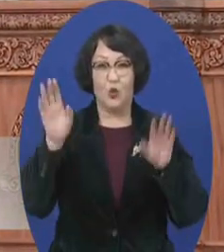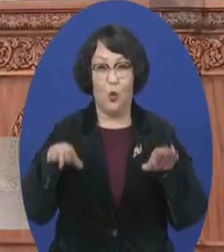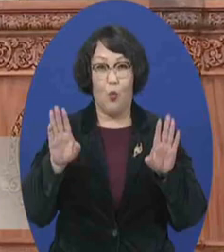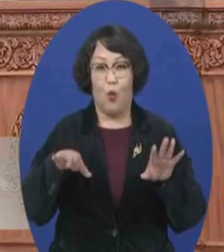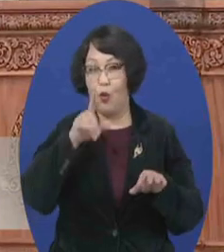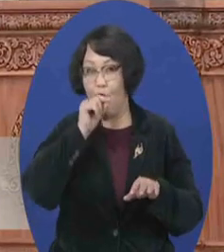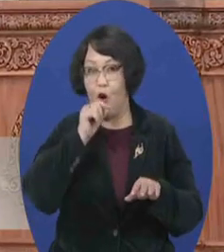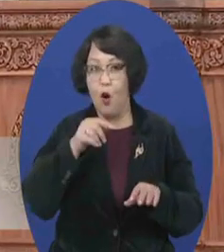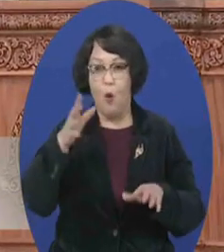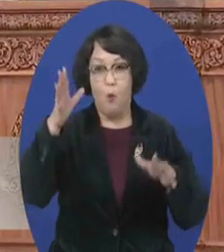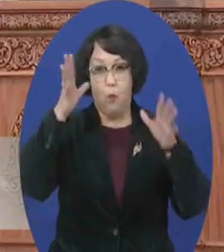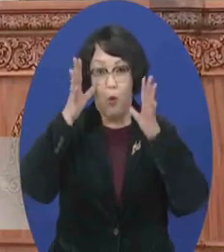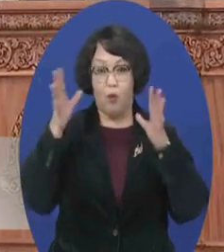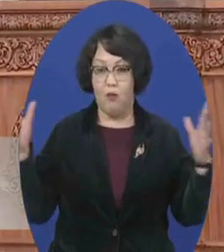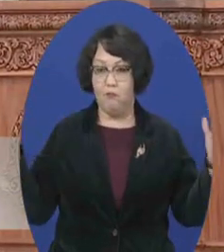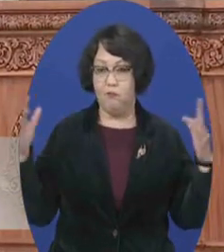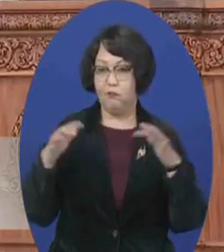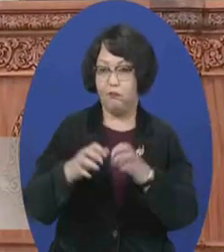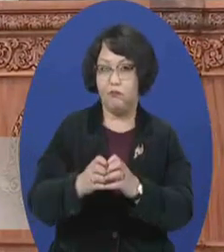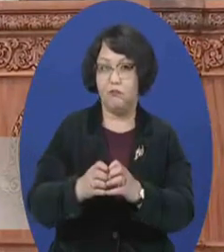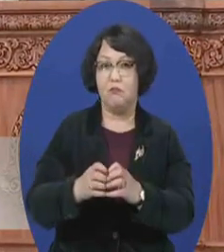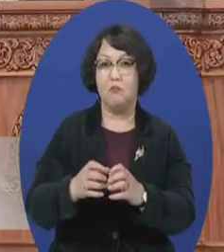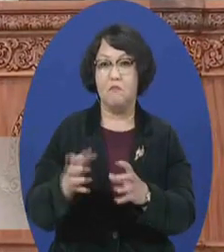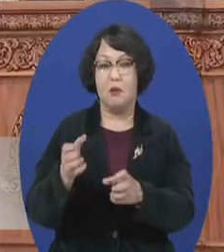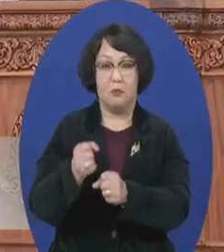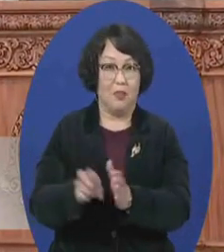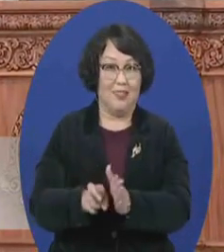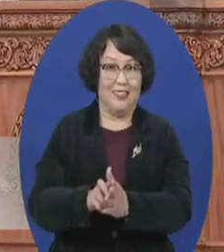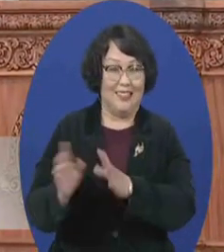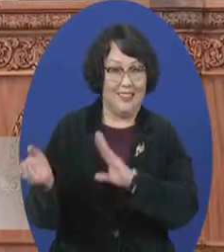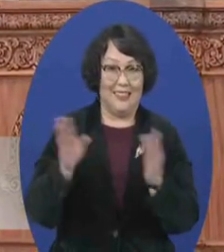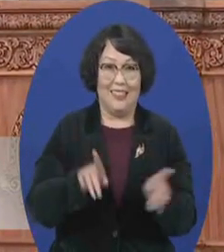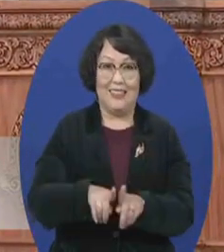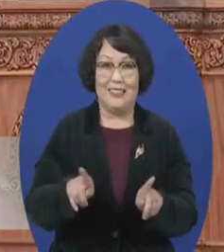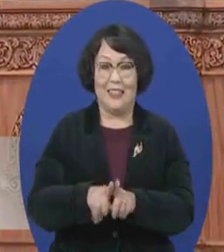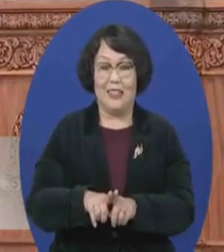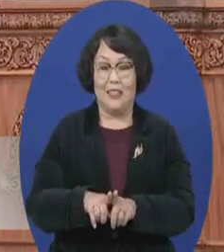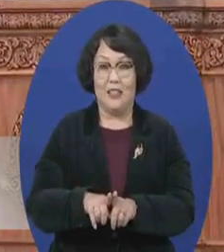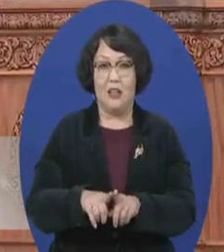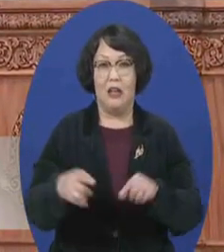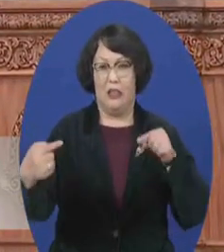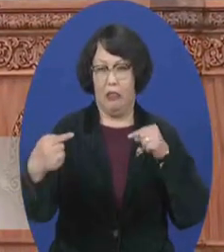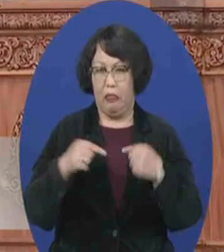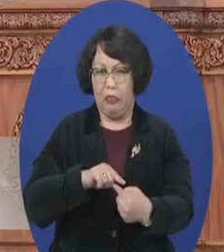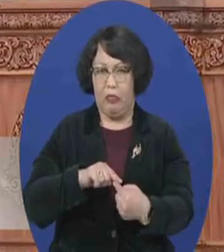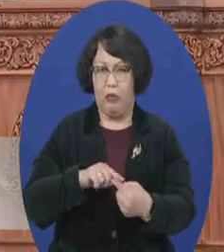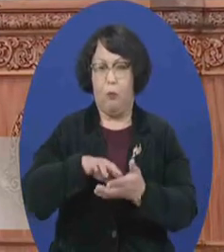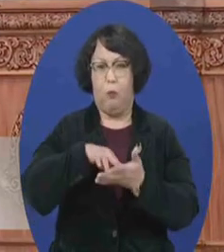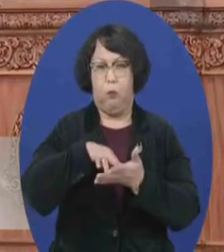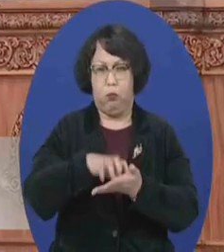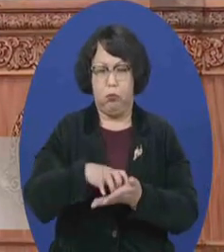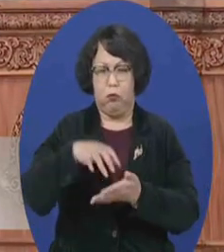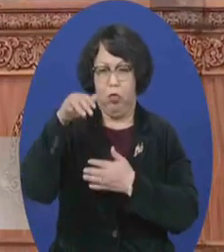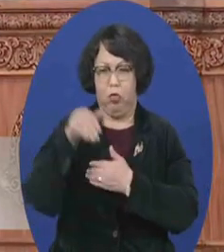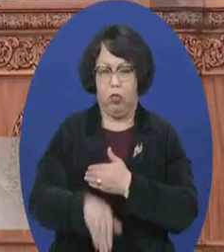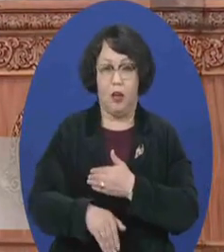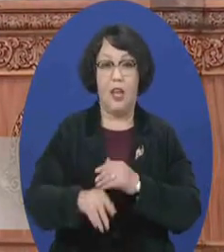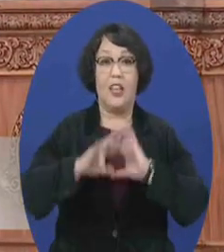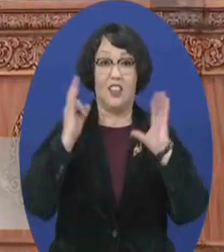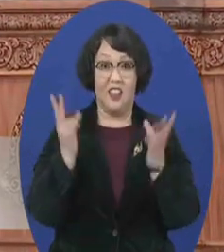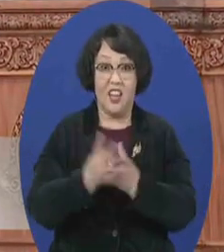байдгаа. Монголчууд бид эвтэй байхдаа хүчрэгчэн мандаж, эвдэрч талцсан үедээ уруудан доройтж